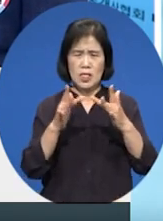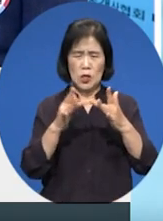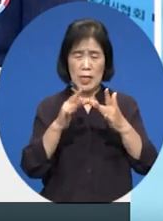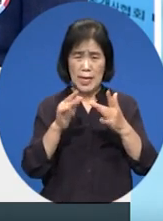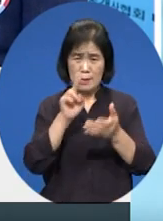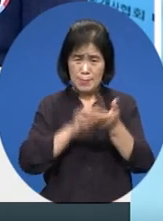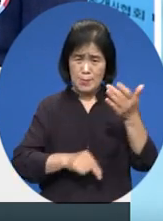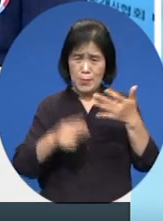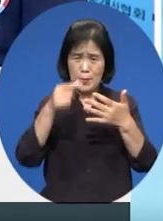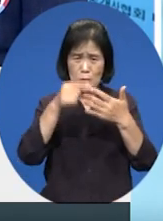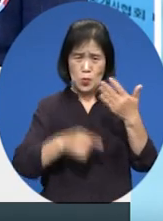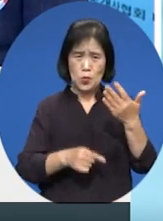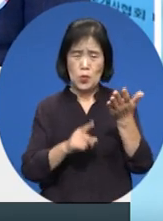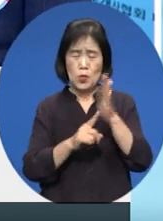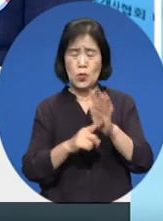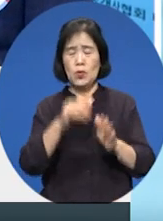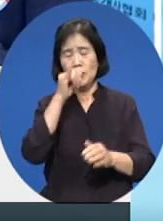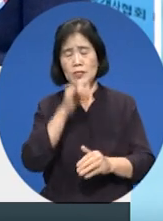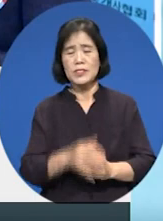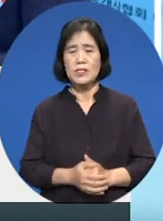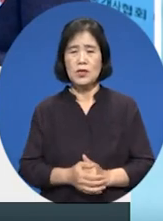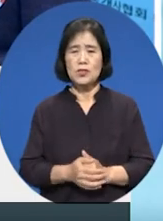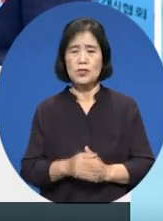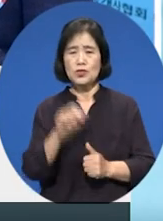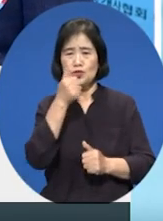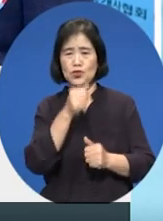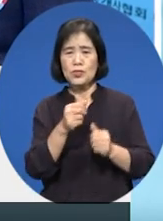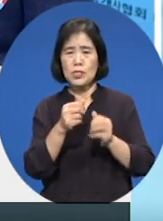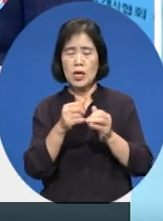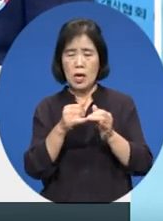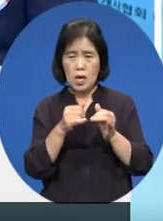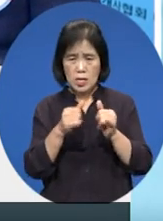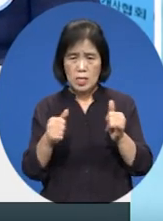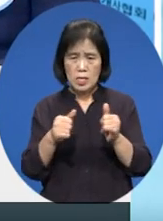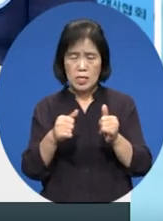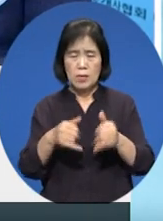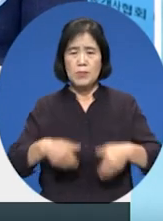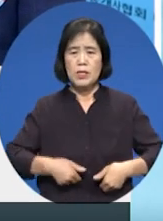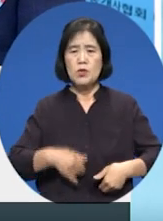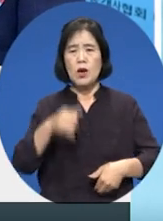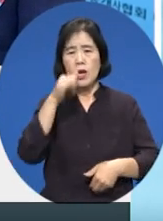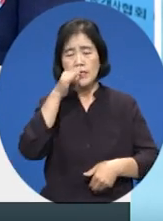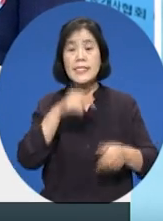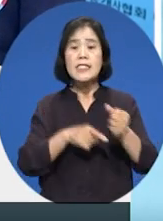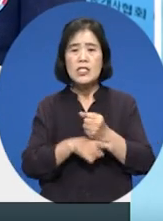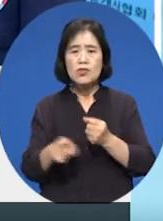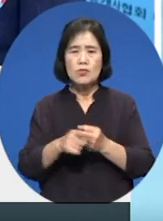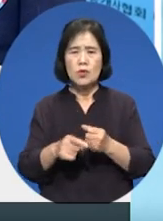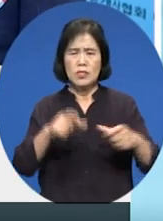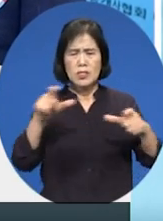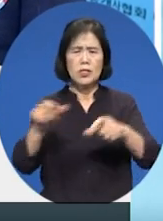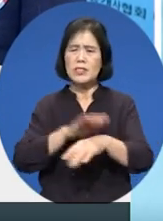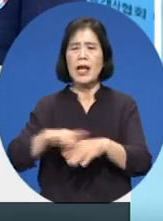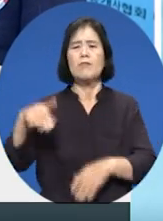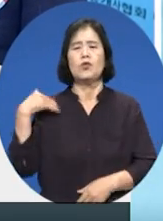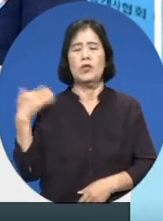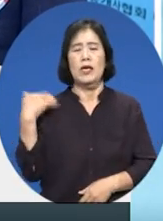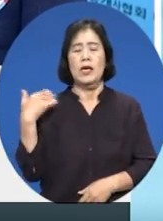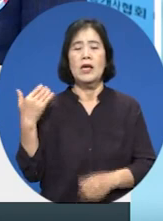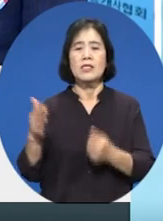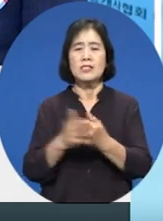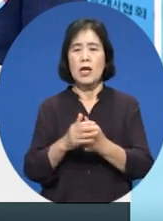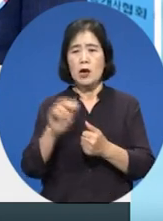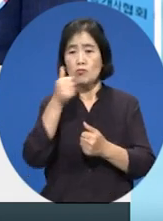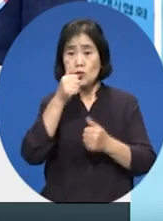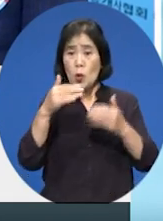다변화해지고 있습니다만은 이 중개인을 두는 이유가 뭐냐면 우리가 그 지역에 대해서 잘 모르잖아요. 그러니까 부동산에